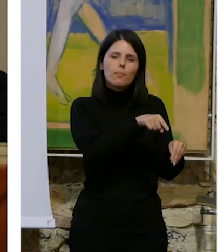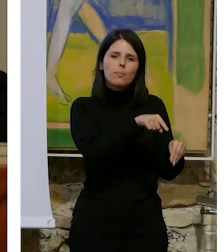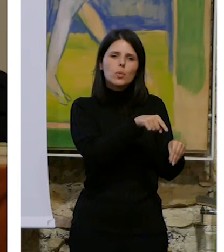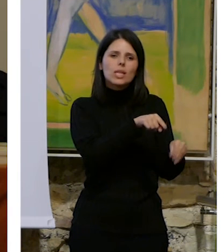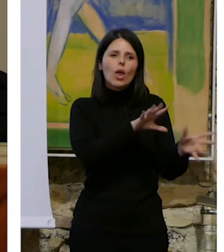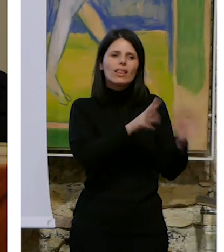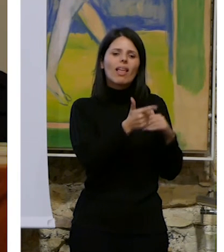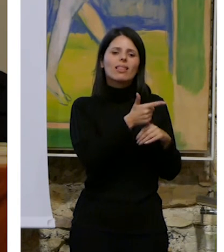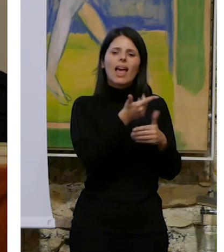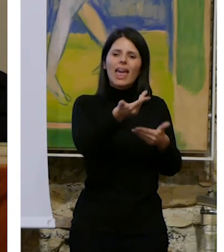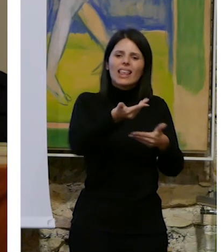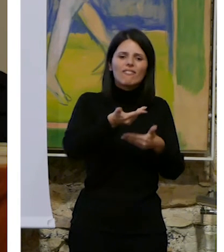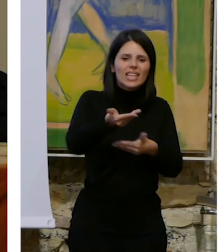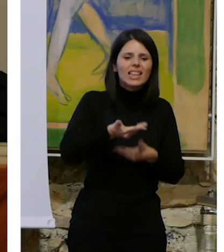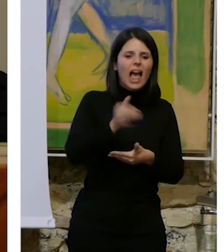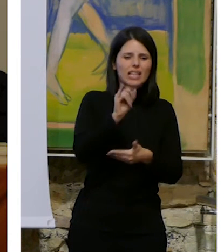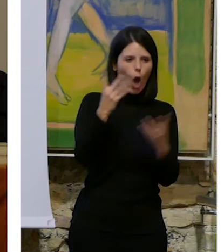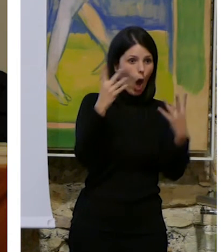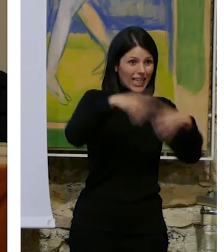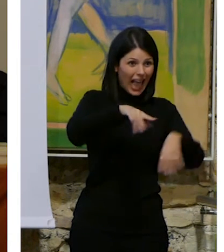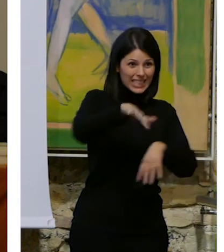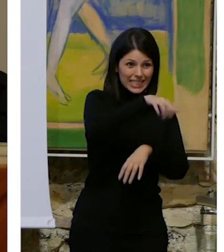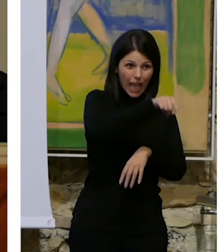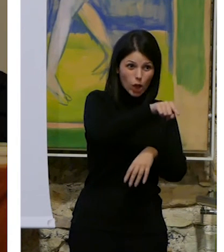proprio invitare gli organizzatori. Sono stati